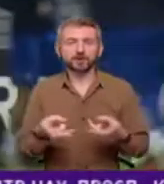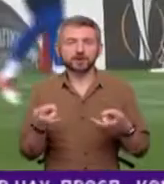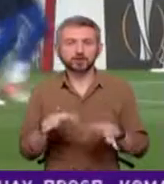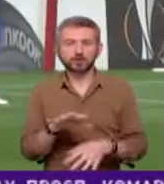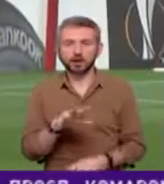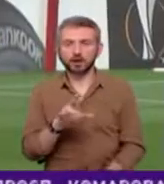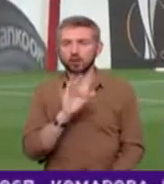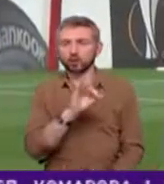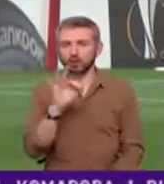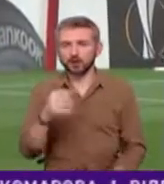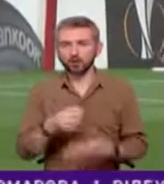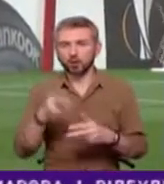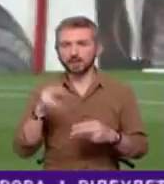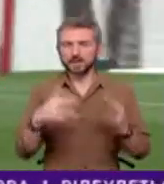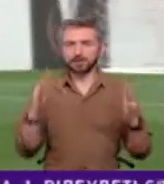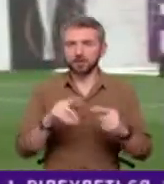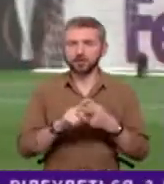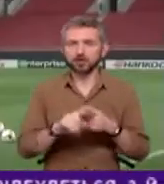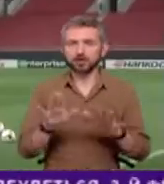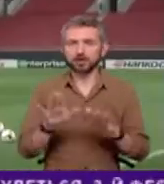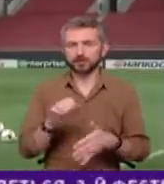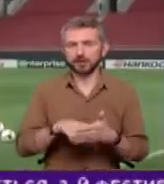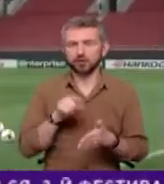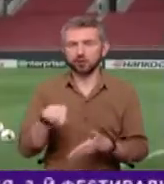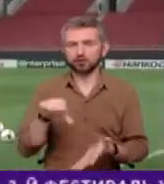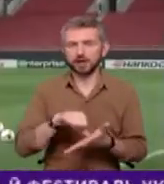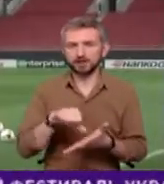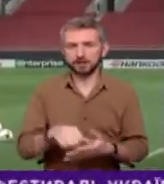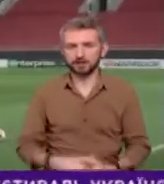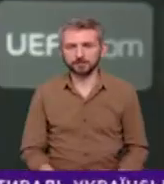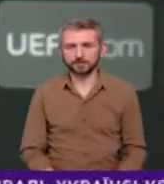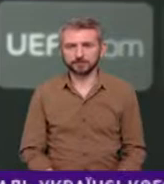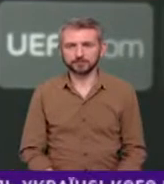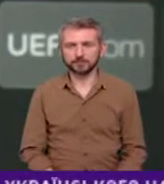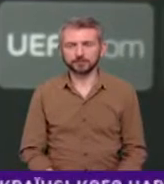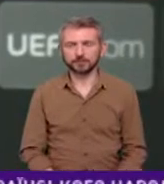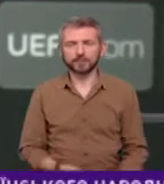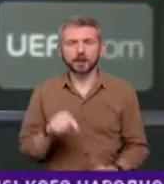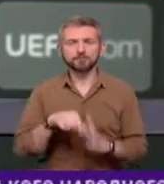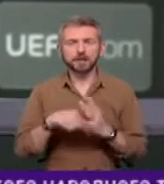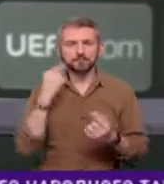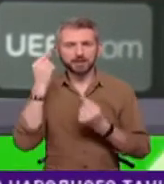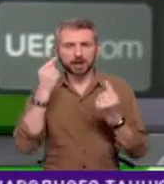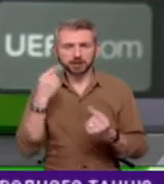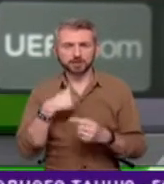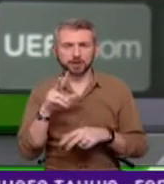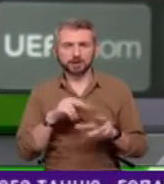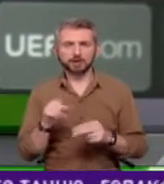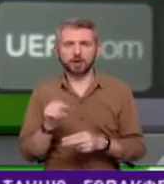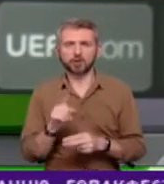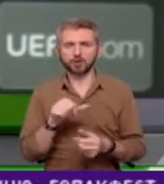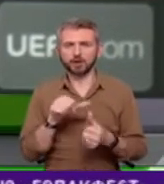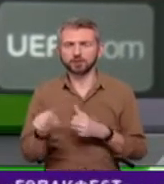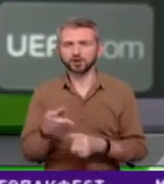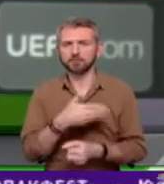нулі на табло до кінця матчу, залежить від його учасників. В плані психологическом, я надеюсь, что вот именно,